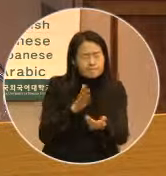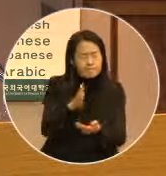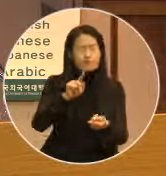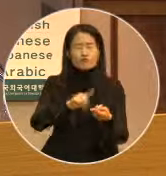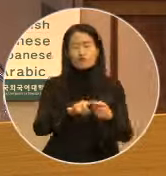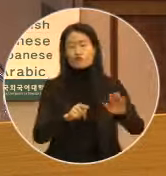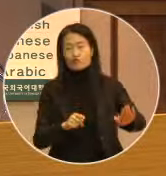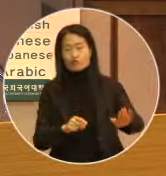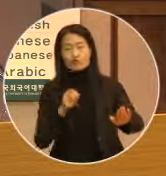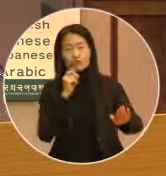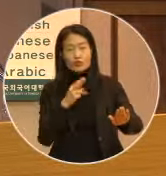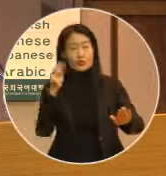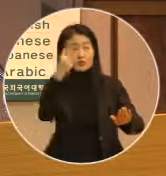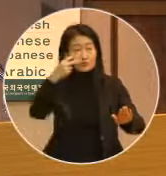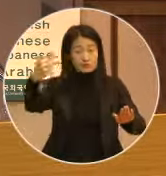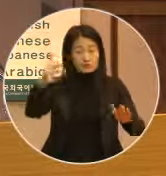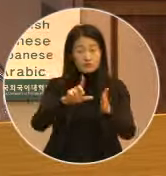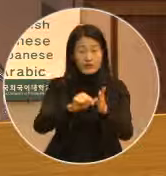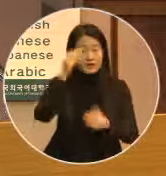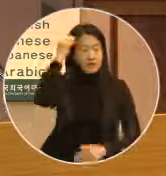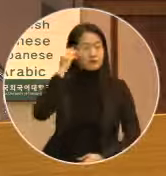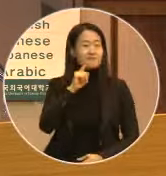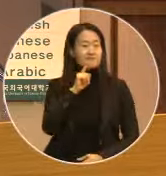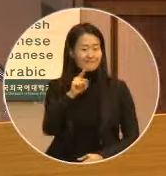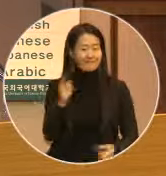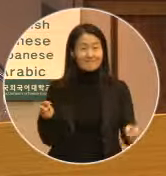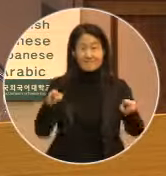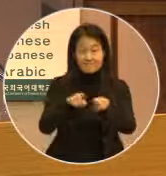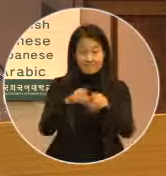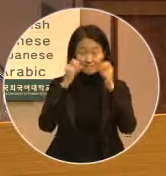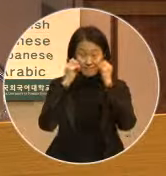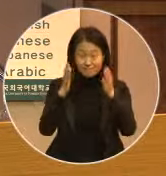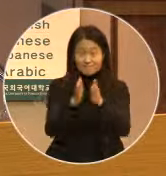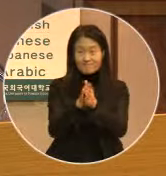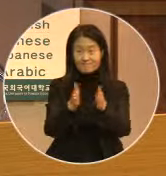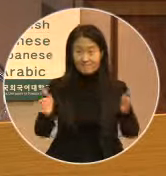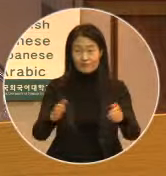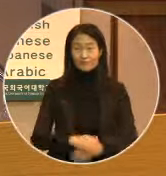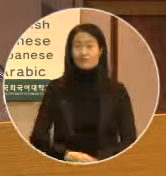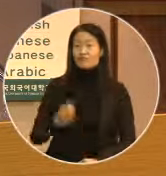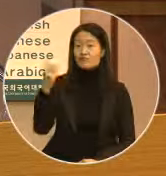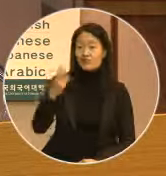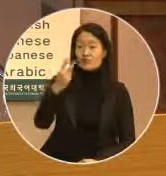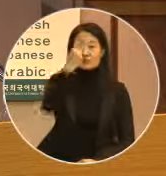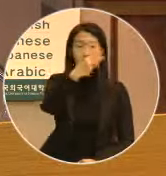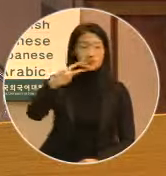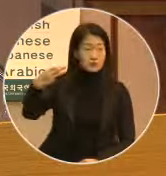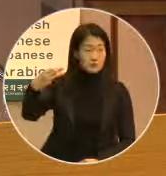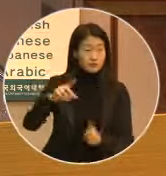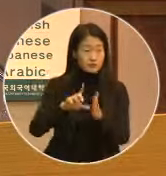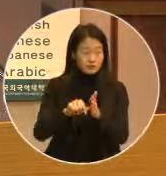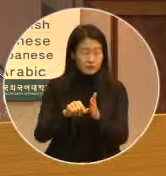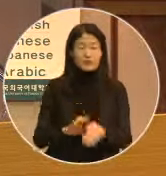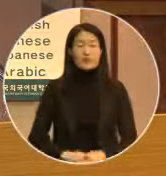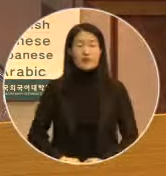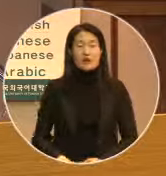되었고 2007년도에는 한국어학과가 신설되었습니다. 또한